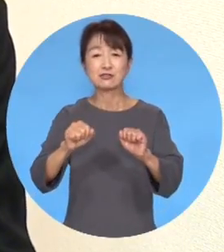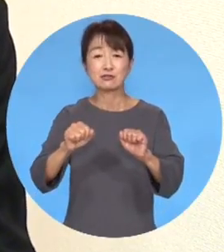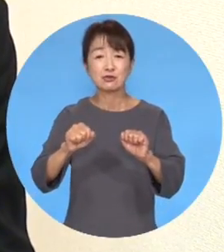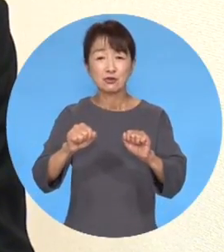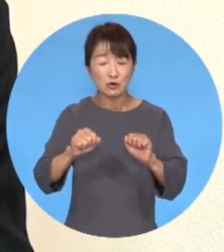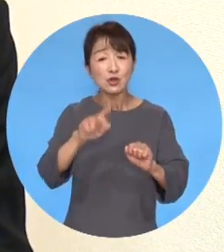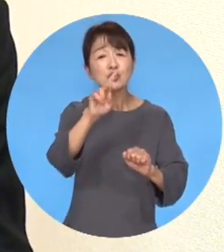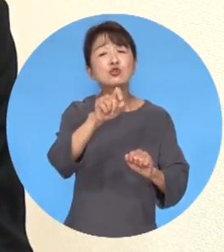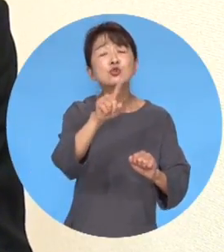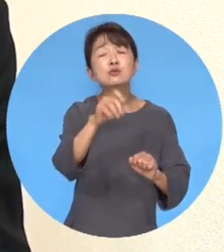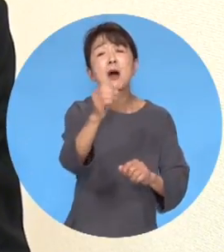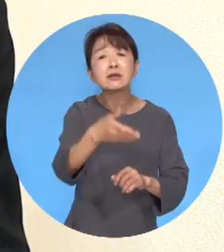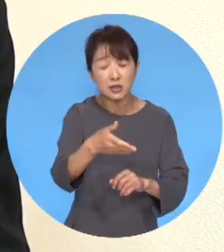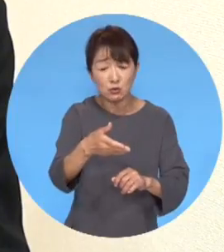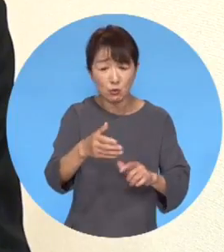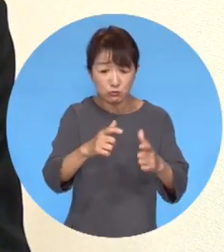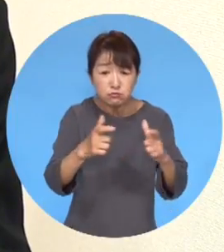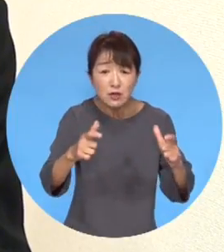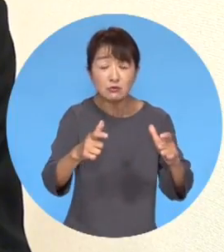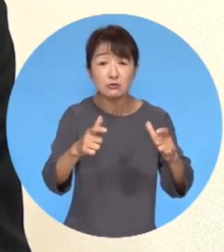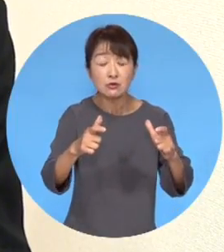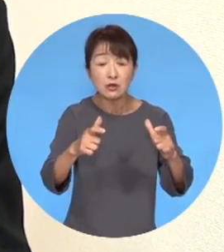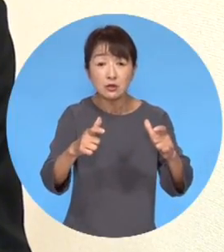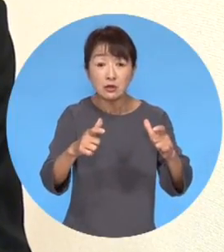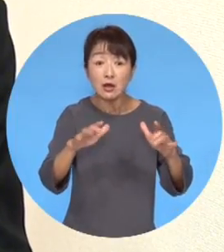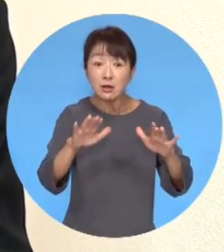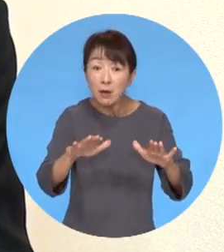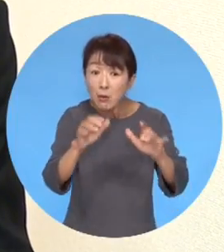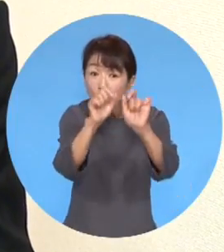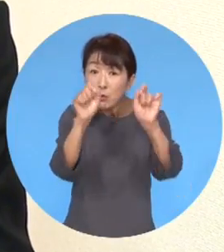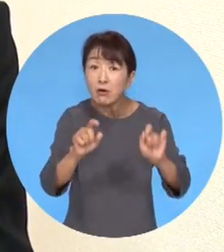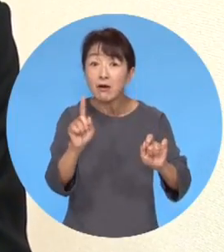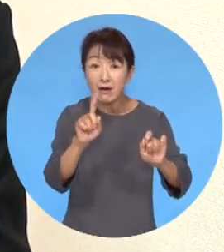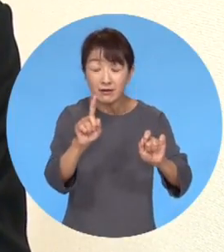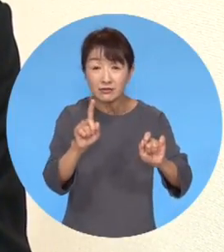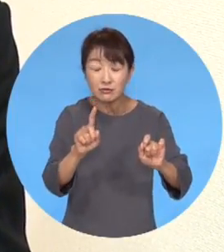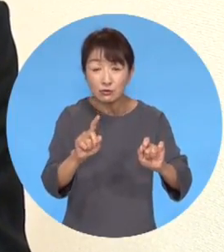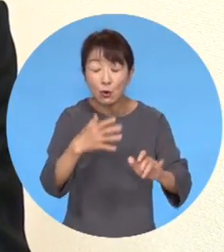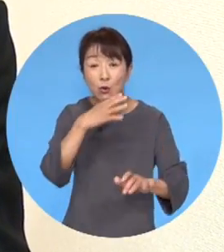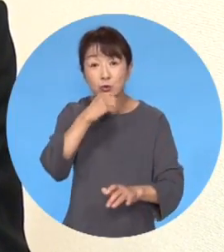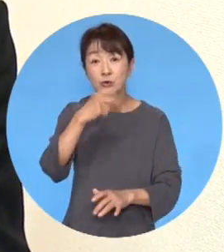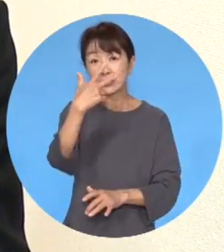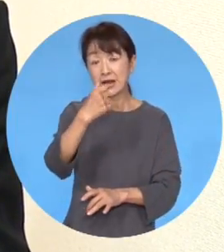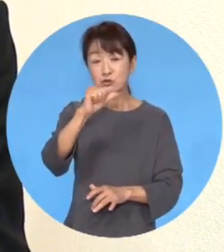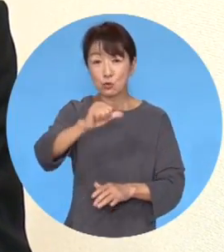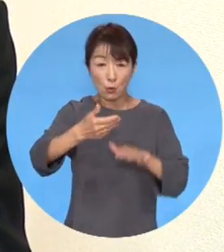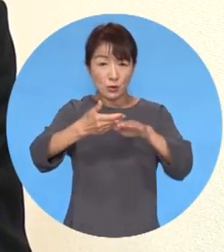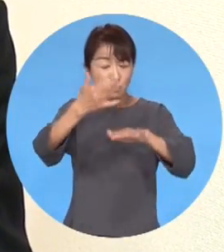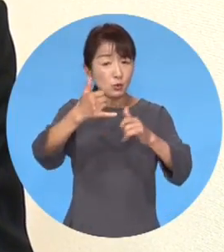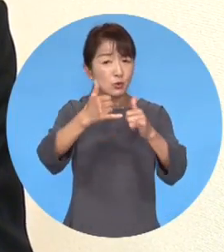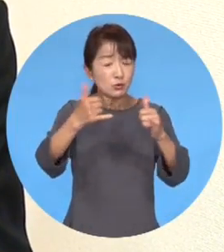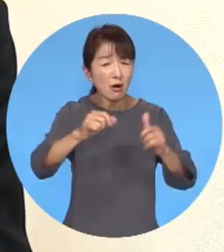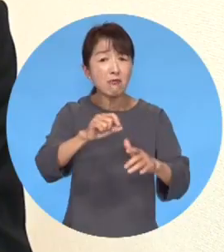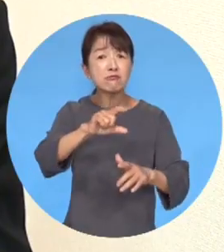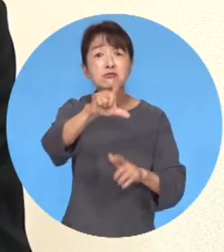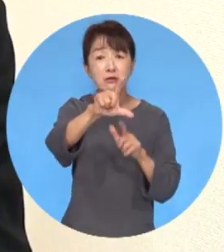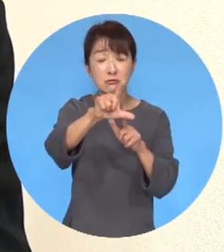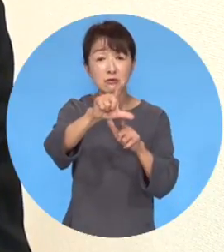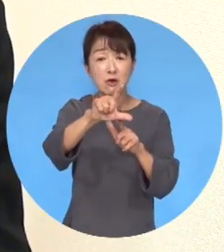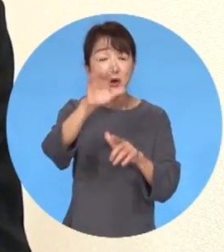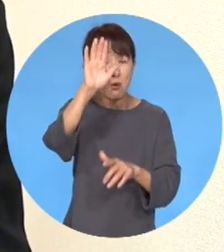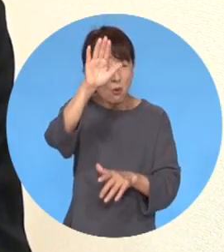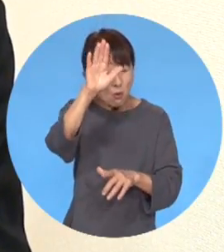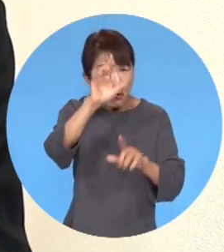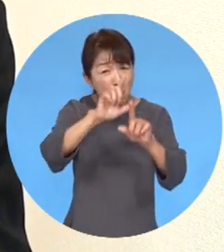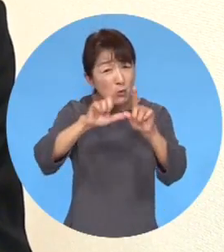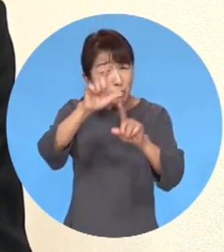り今問題なのはですね、後期高齢者の方がやっぱり多くなっているという状況でございます。また今後ですね、後期高